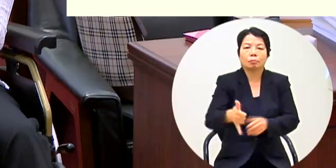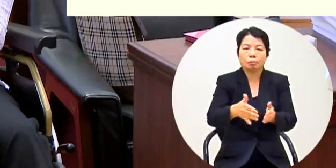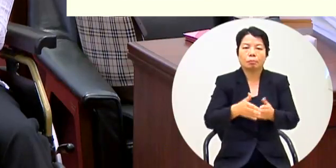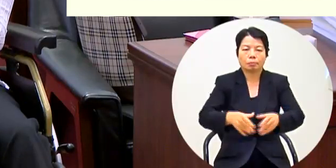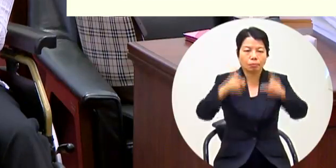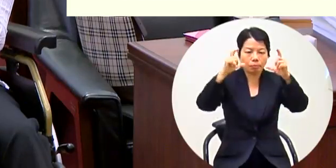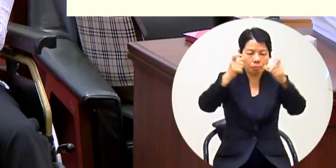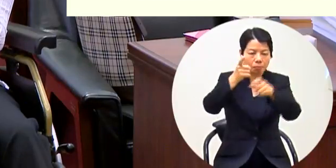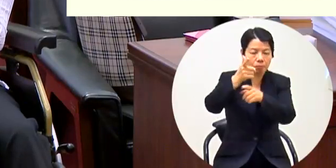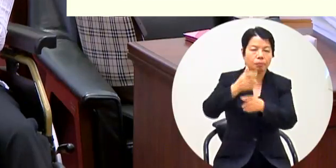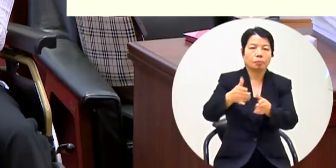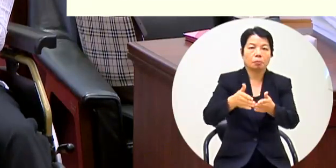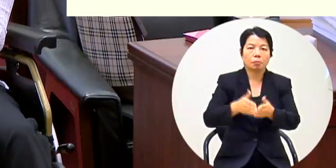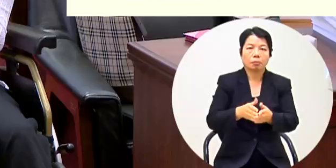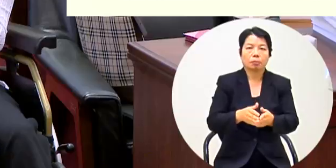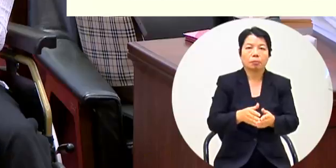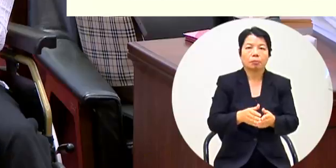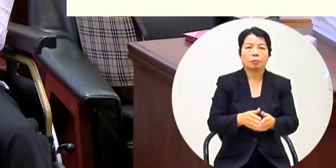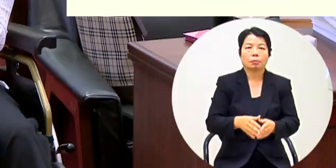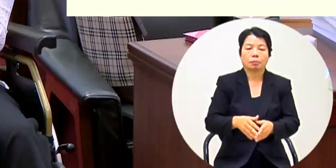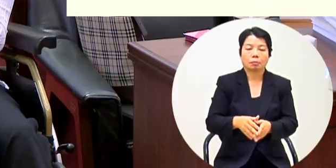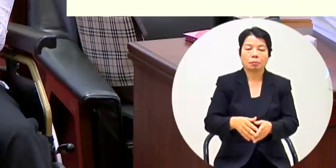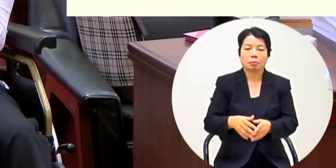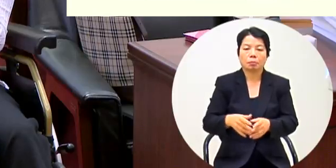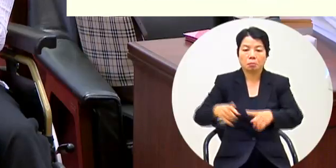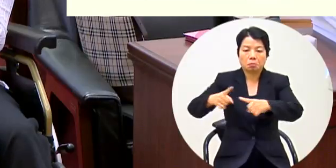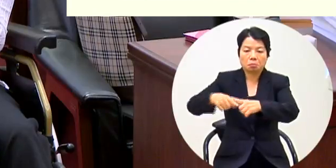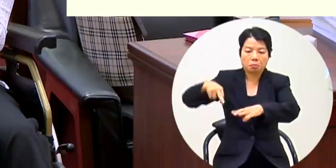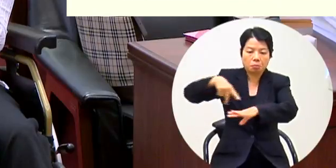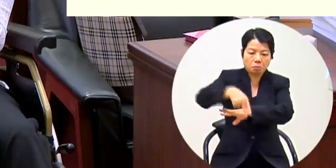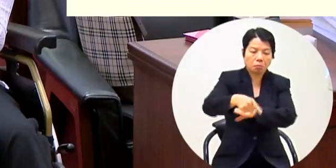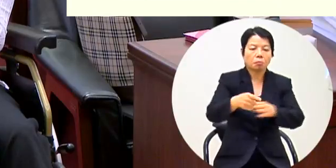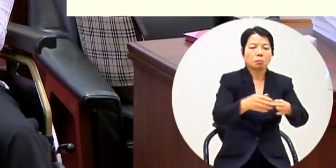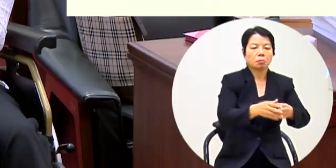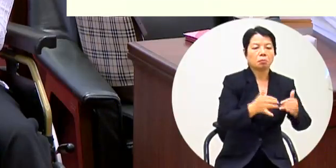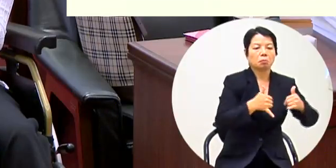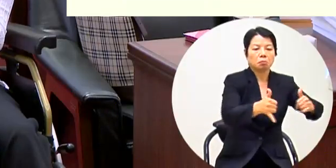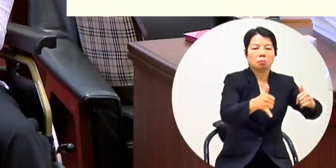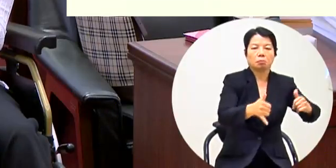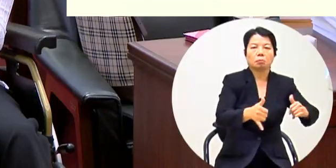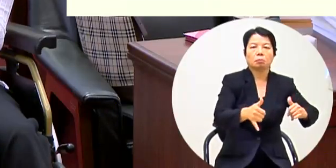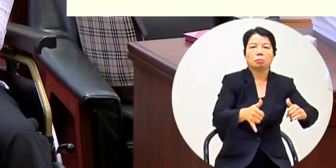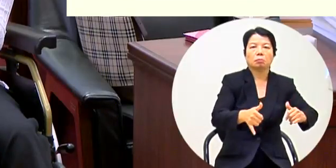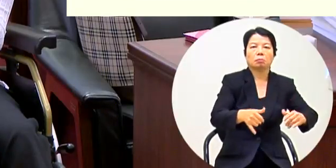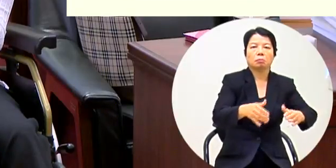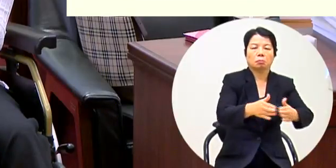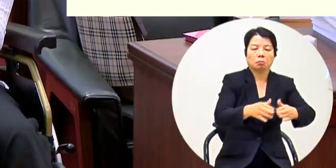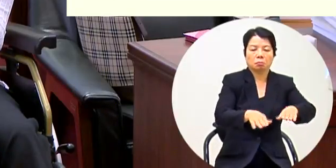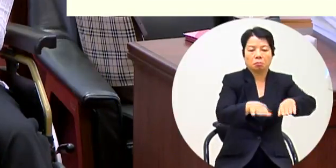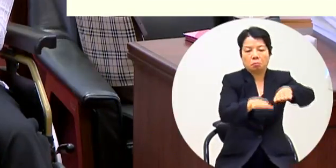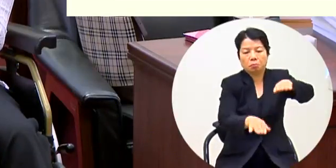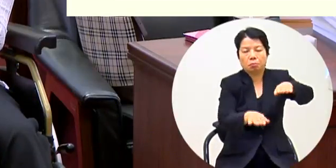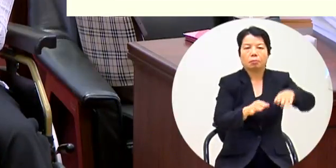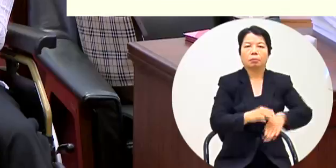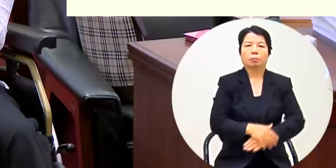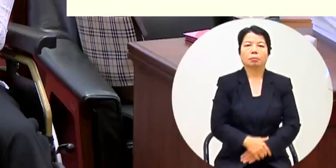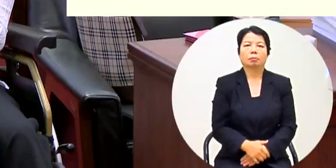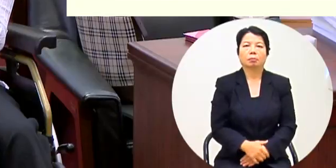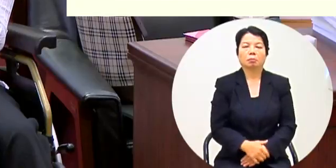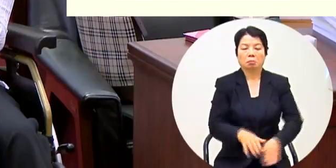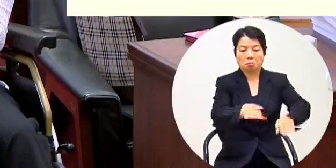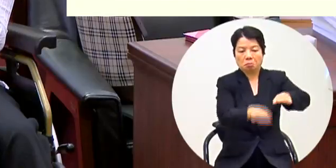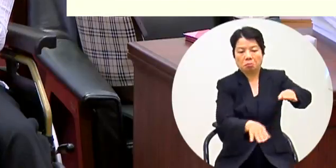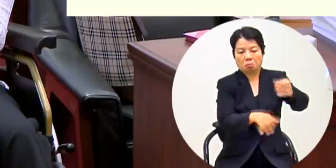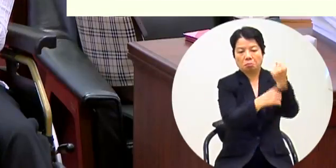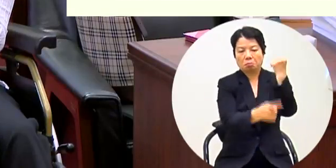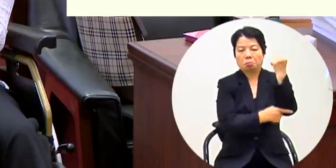哈，都是做垂直的。那这垂直的落差公分数是20公分。好，